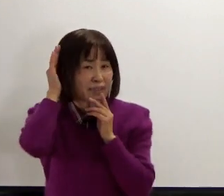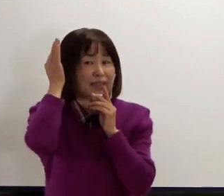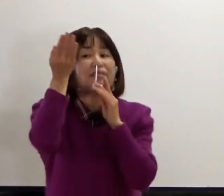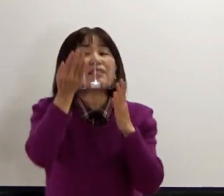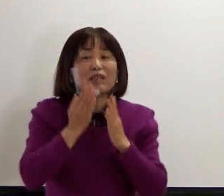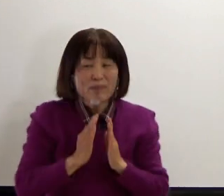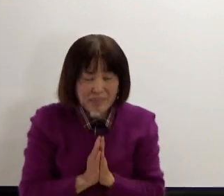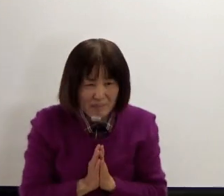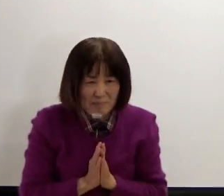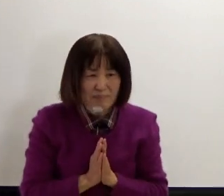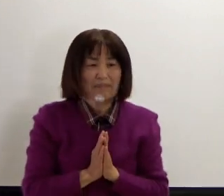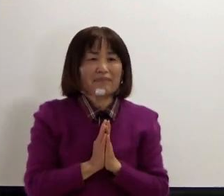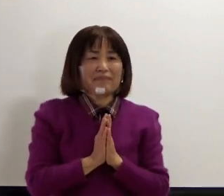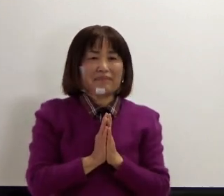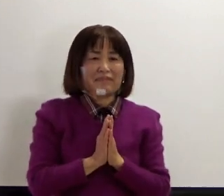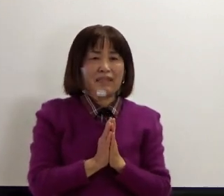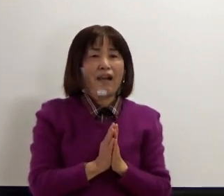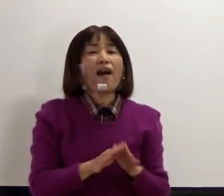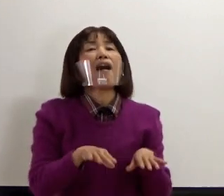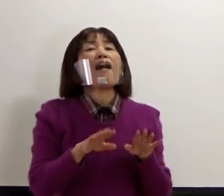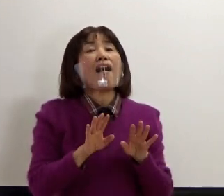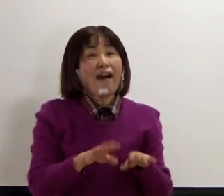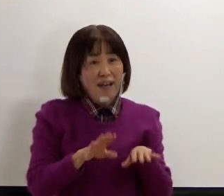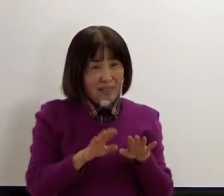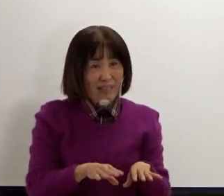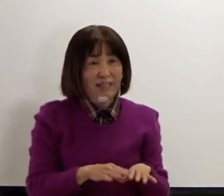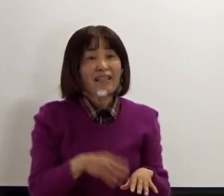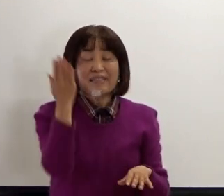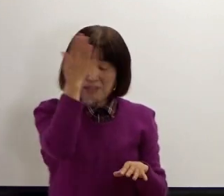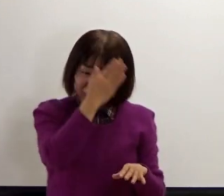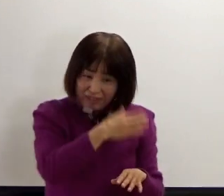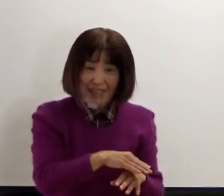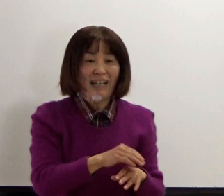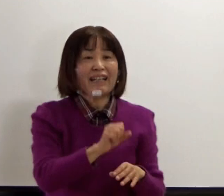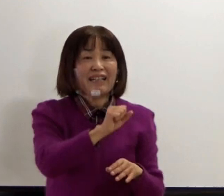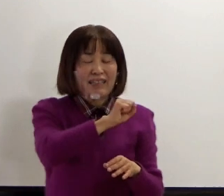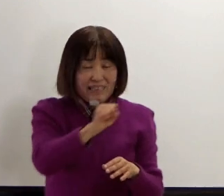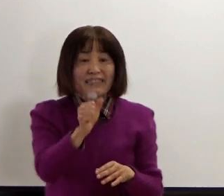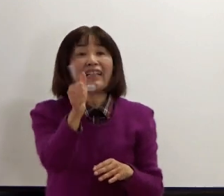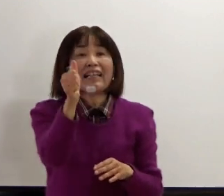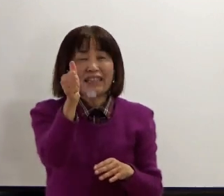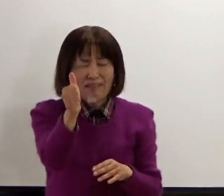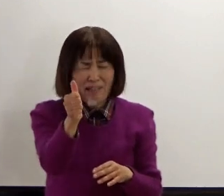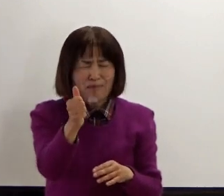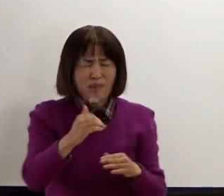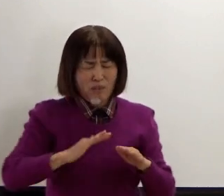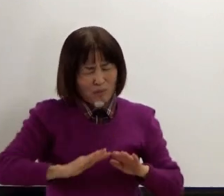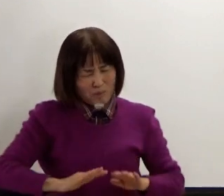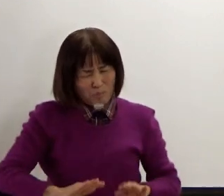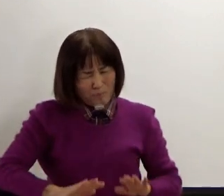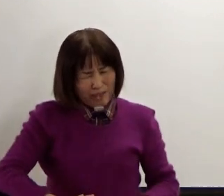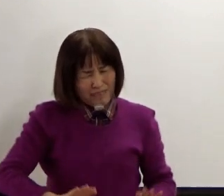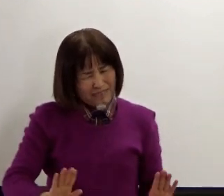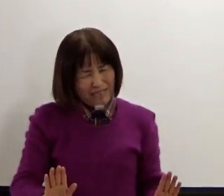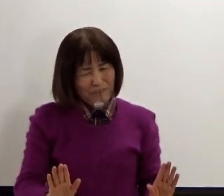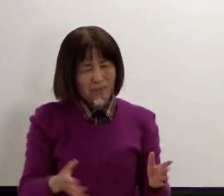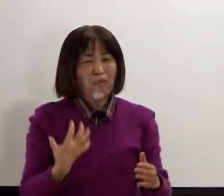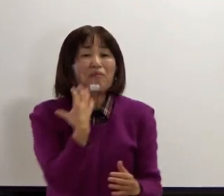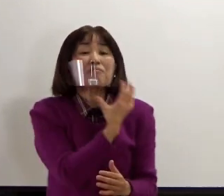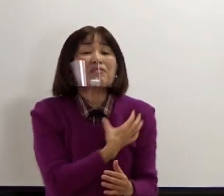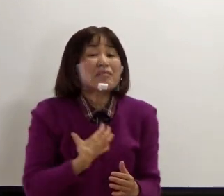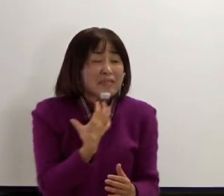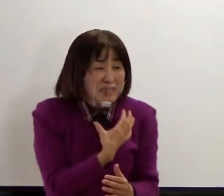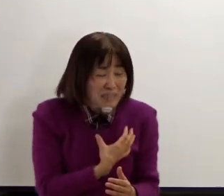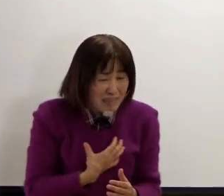ここで初めて私たちは、あ、ザカリアは、ね、子供が与えられないことをとても苦しく思